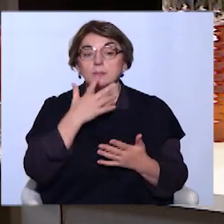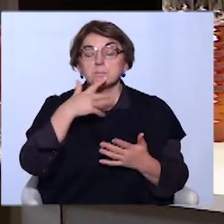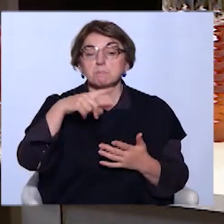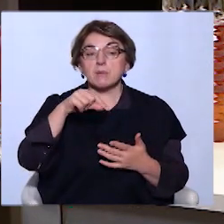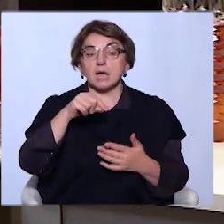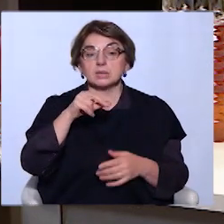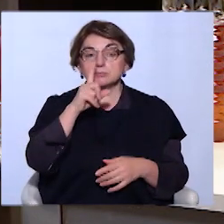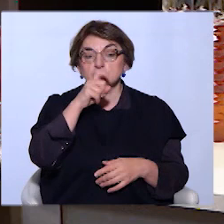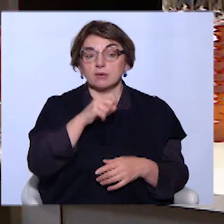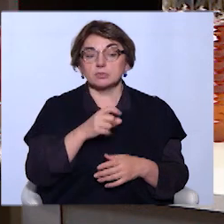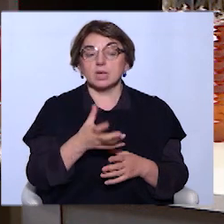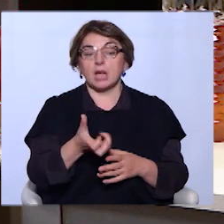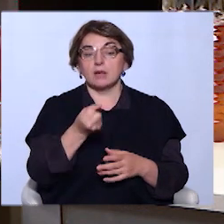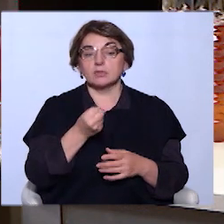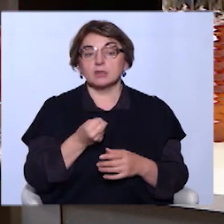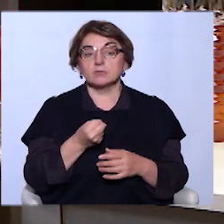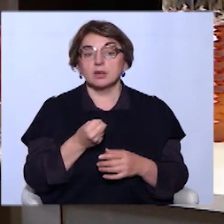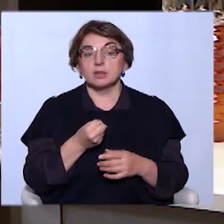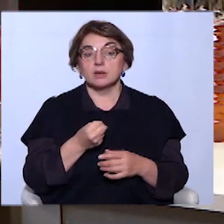მარილმჟავას ავიღებ და ჩვენ